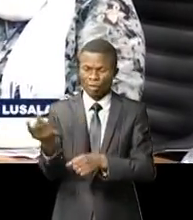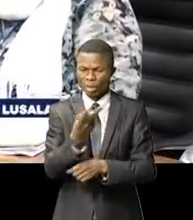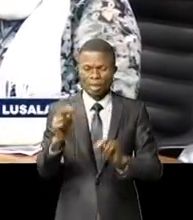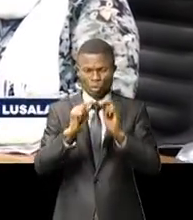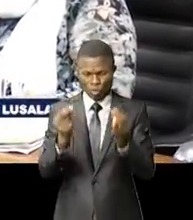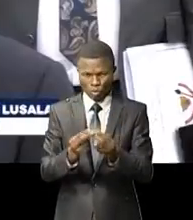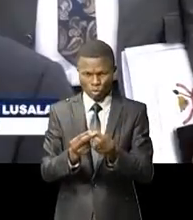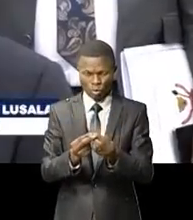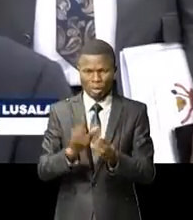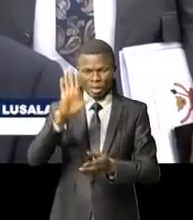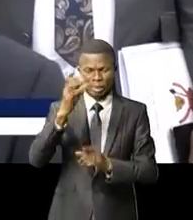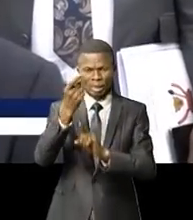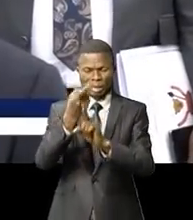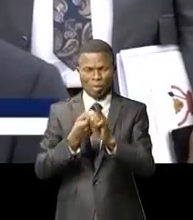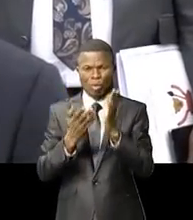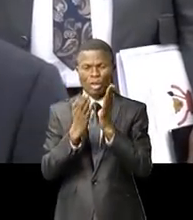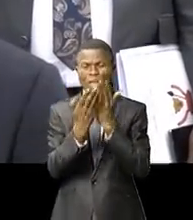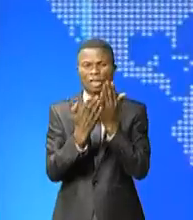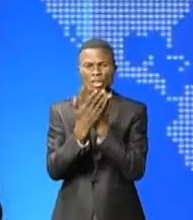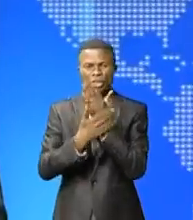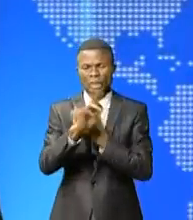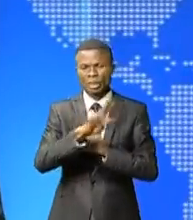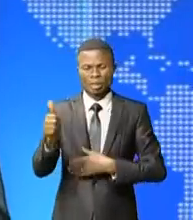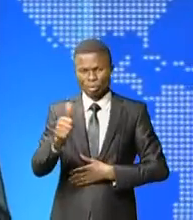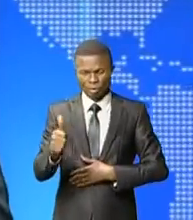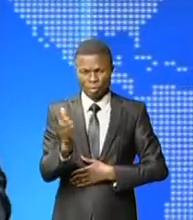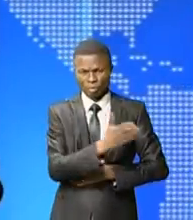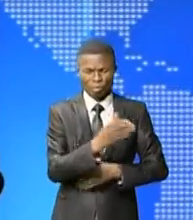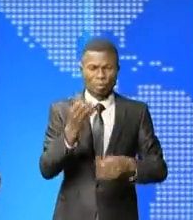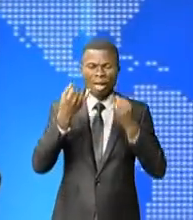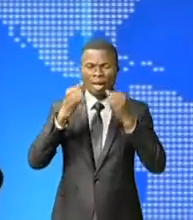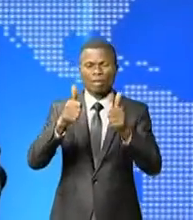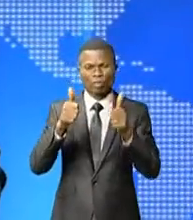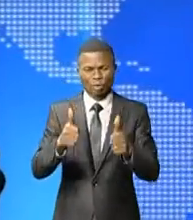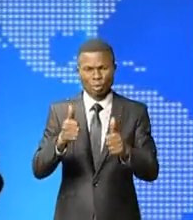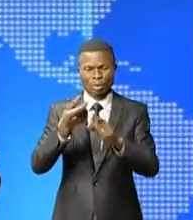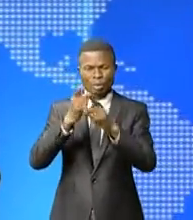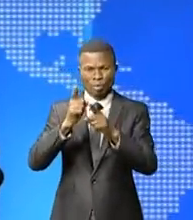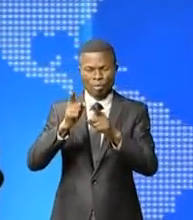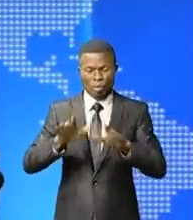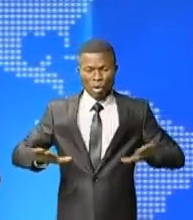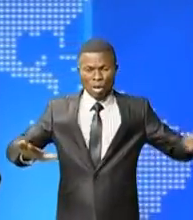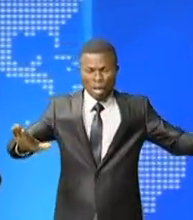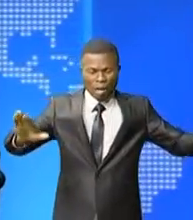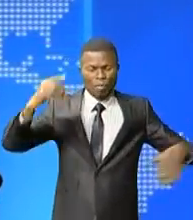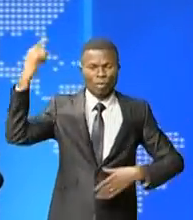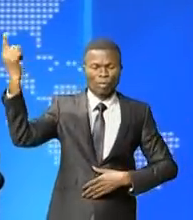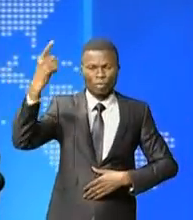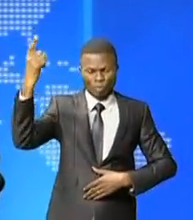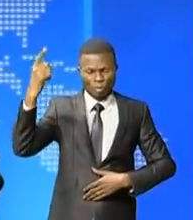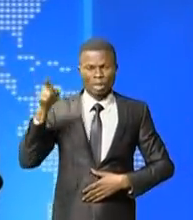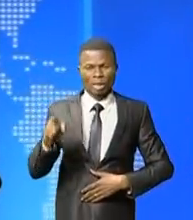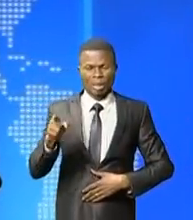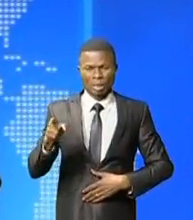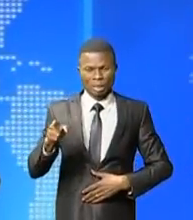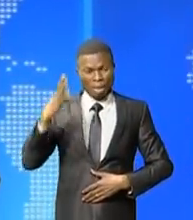en place le 5 juillet 2021. Et puis cette très bonne nouvelle, bientôt des vols internationaux des Congo Airways.